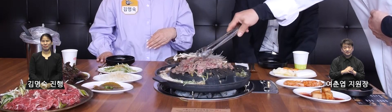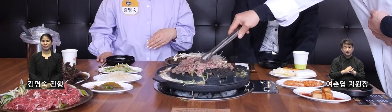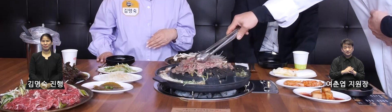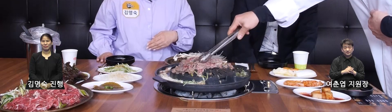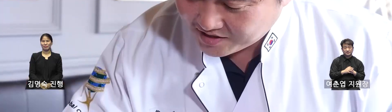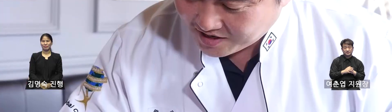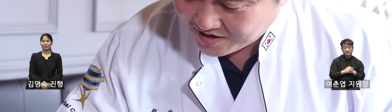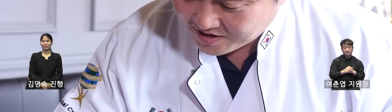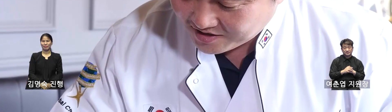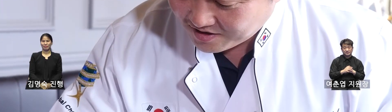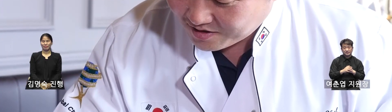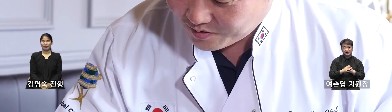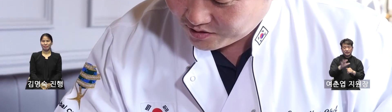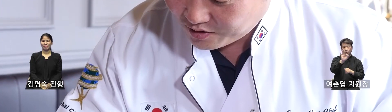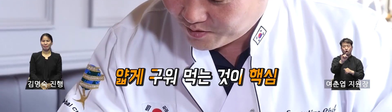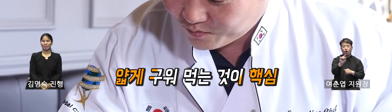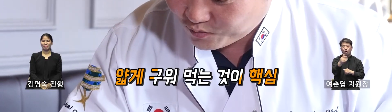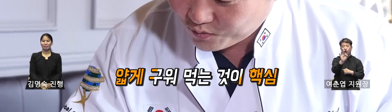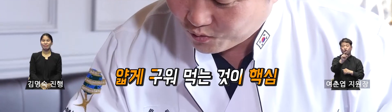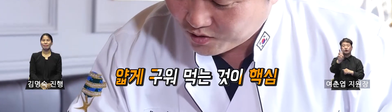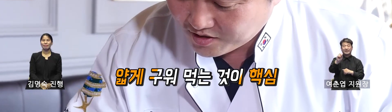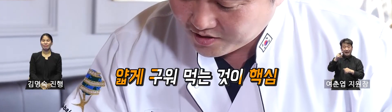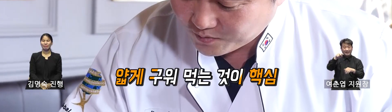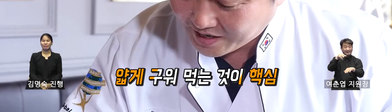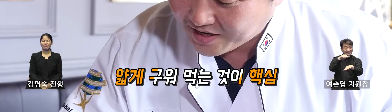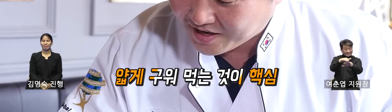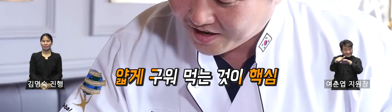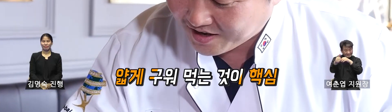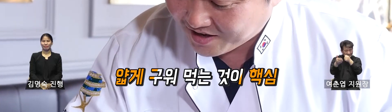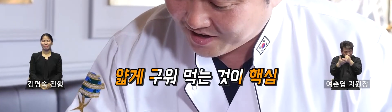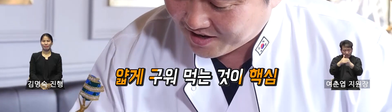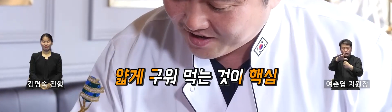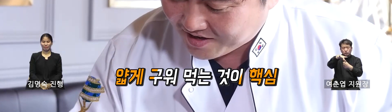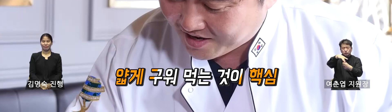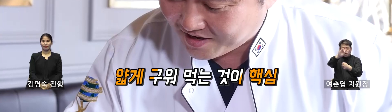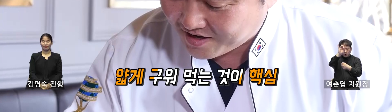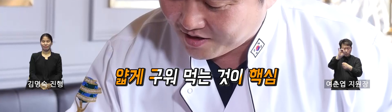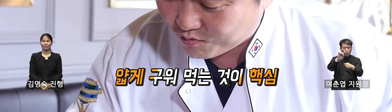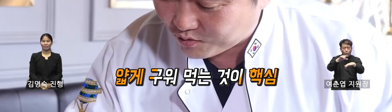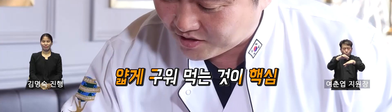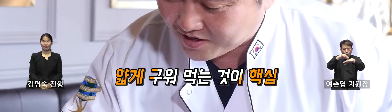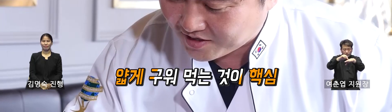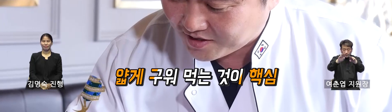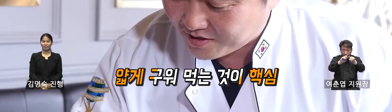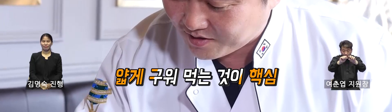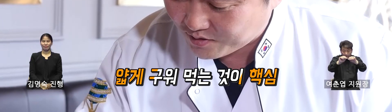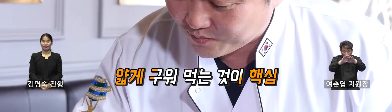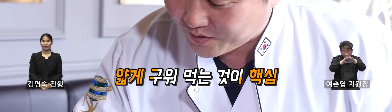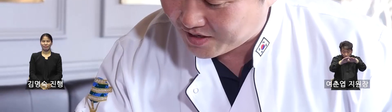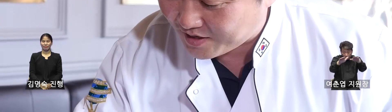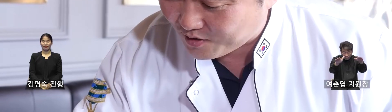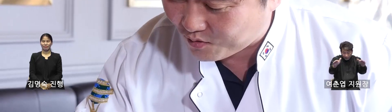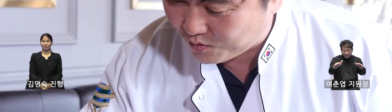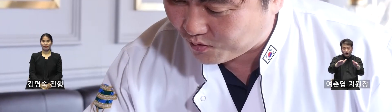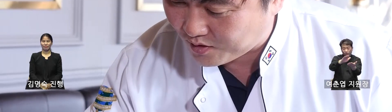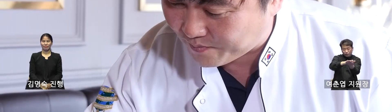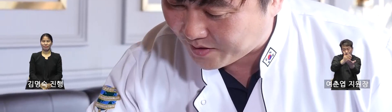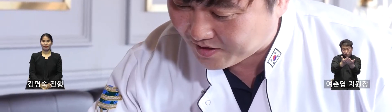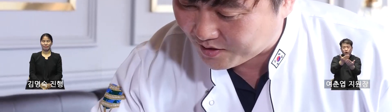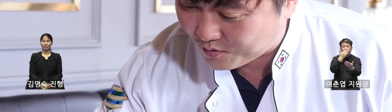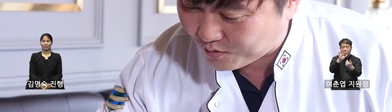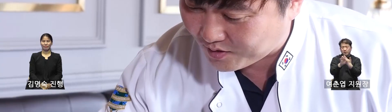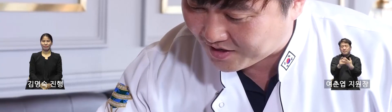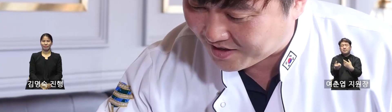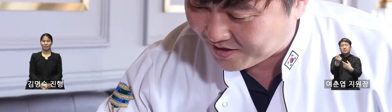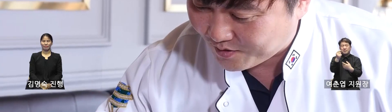이 약간 은양식 스타일에서 네. 처음에는 고기를 좀 얇게, 얇게 이렇게 구워 드셔야지 좀 빨리 익고